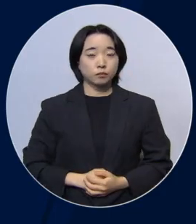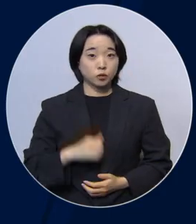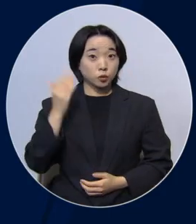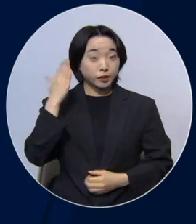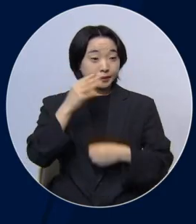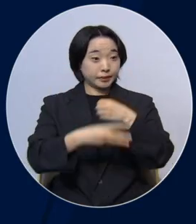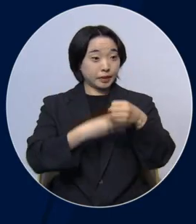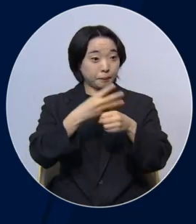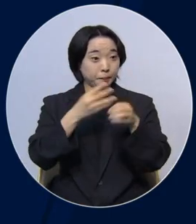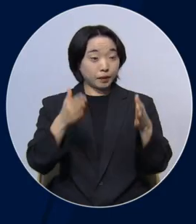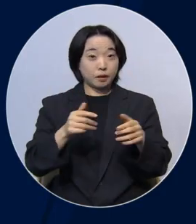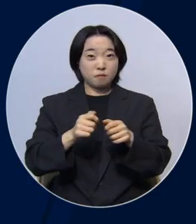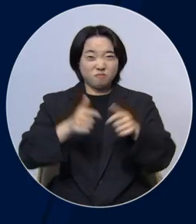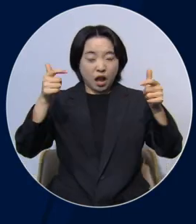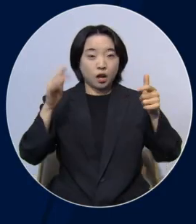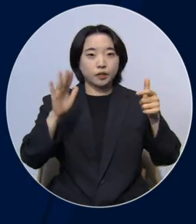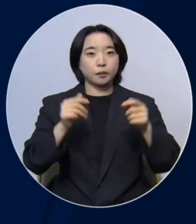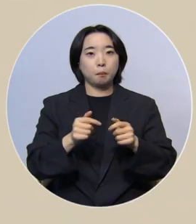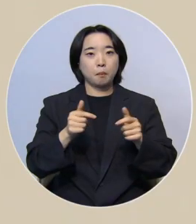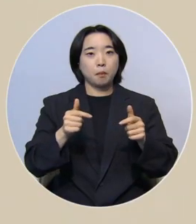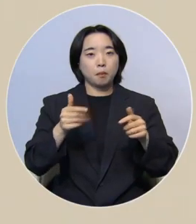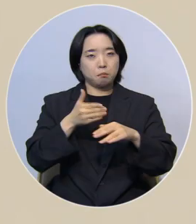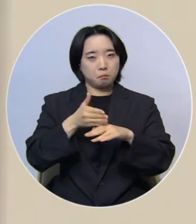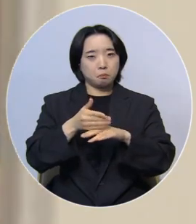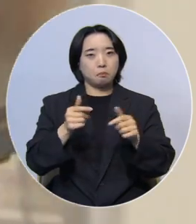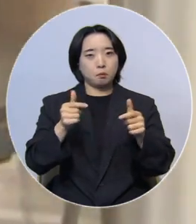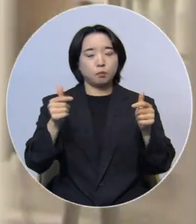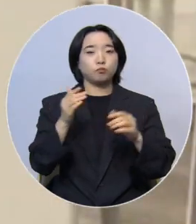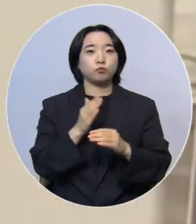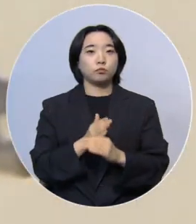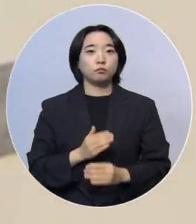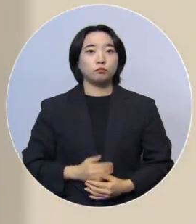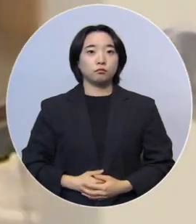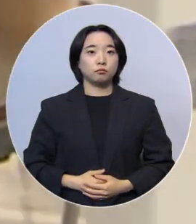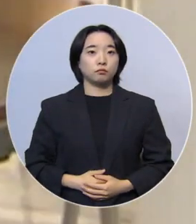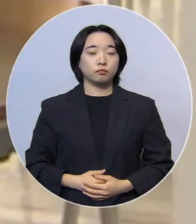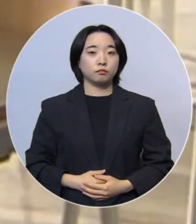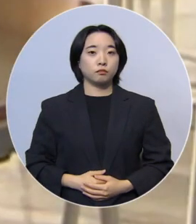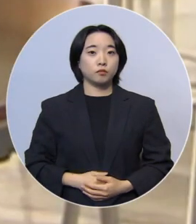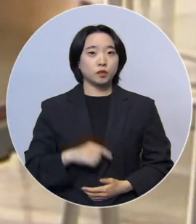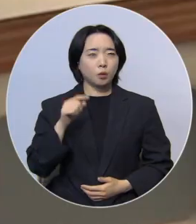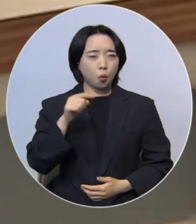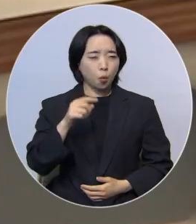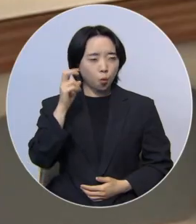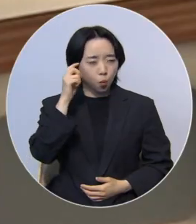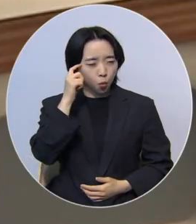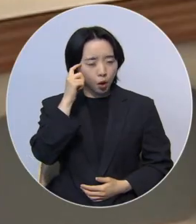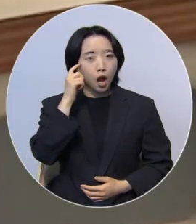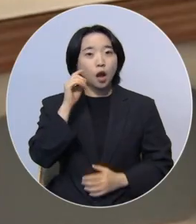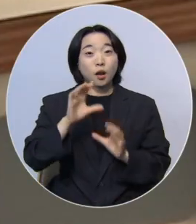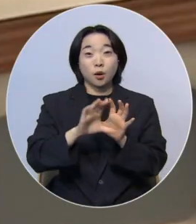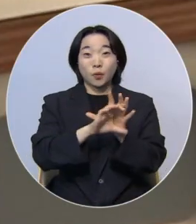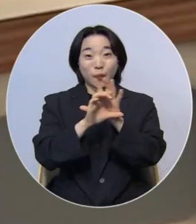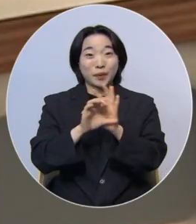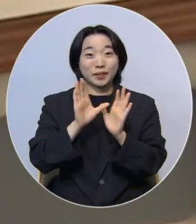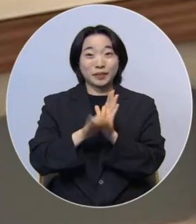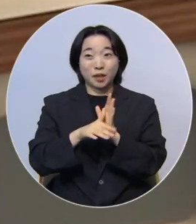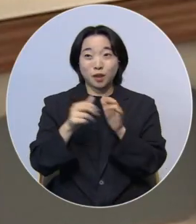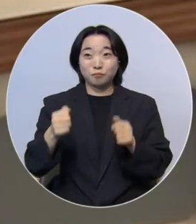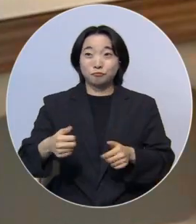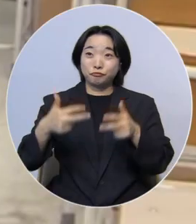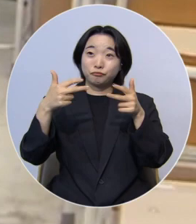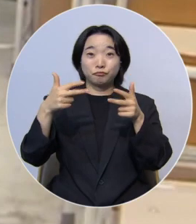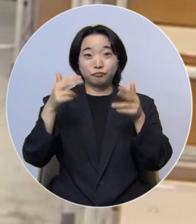증가세는 둔화되고 있는 것으로 나타났습니다 코로나 19로 인해 비대면 수업이 이루어지면서 피해 응답률이 2020년